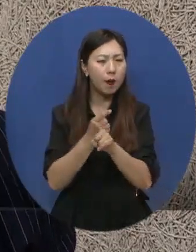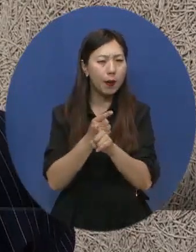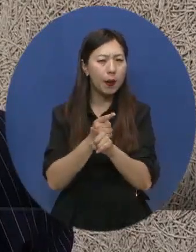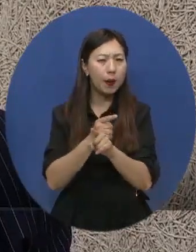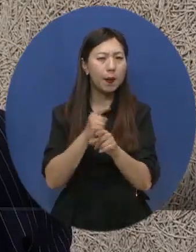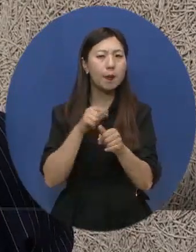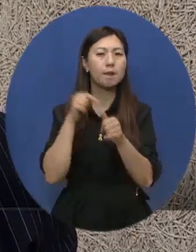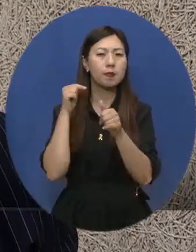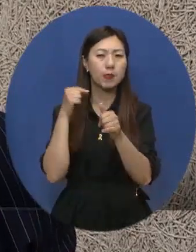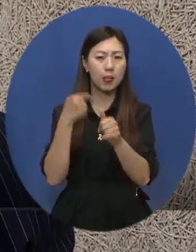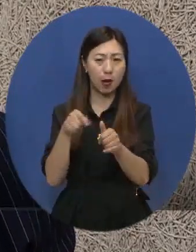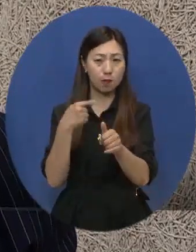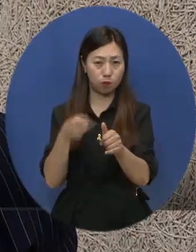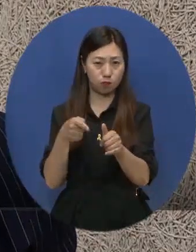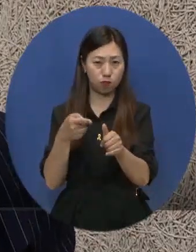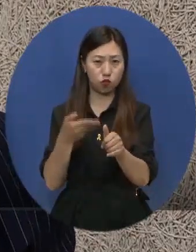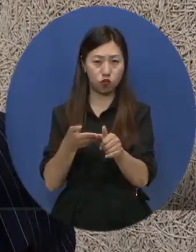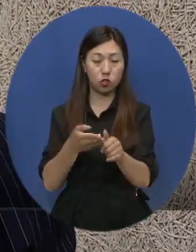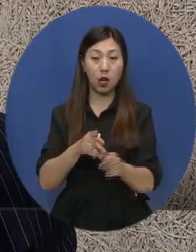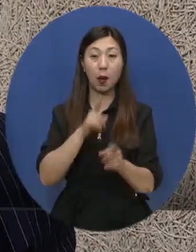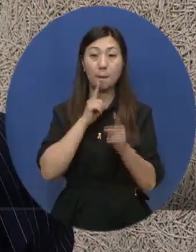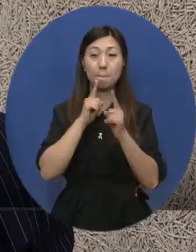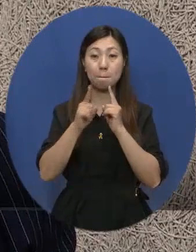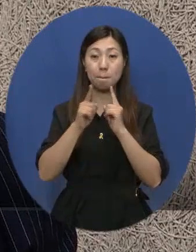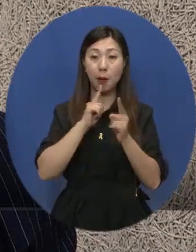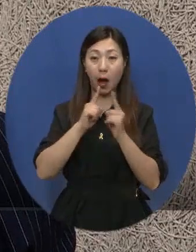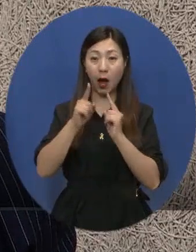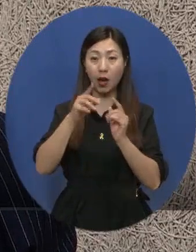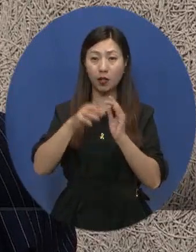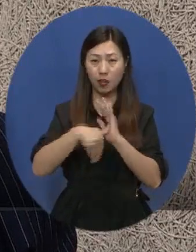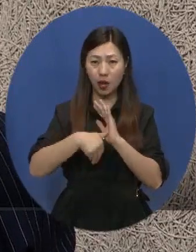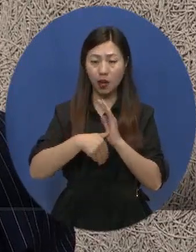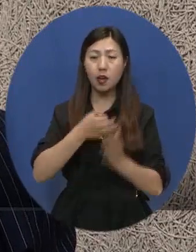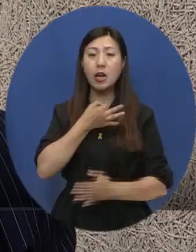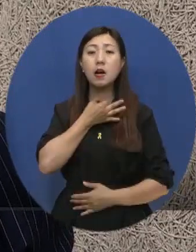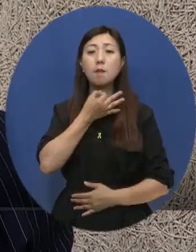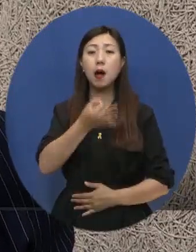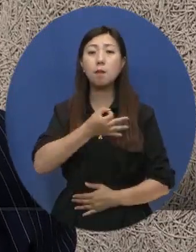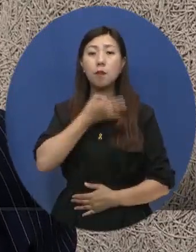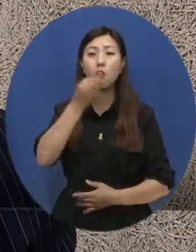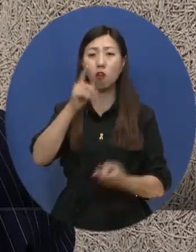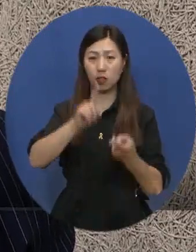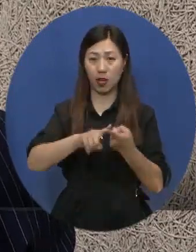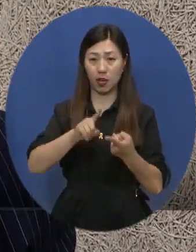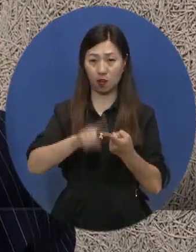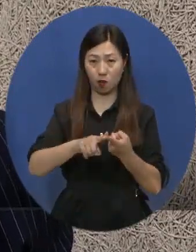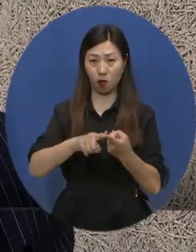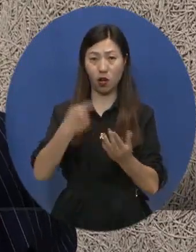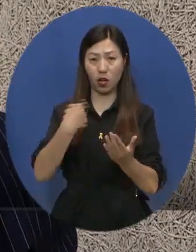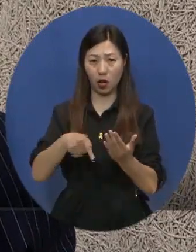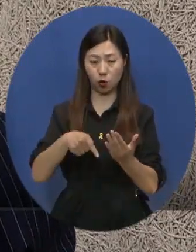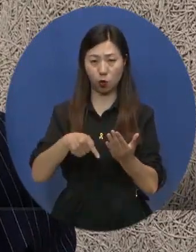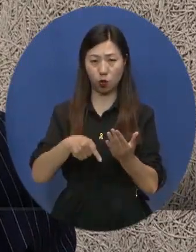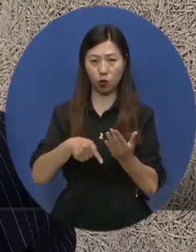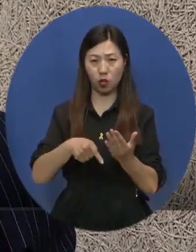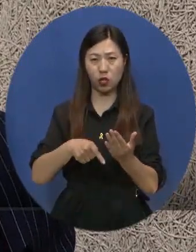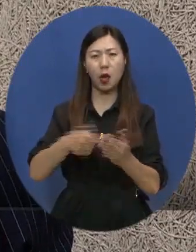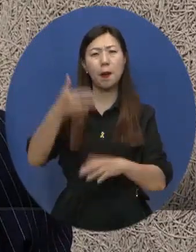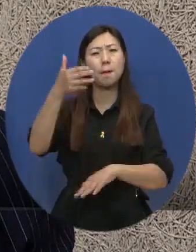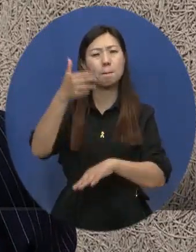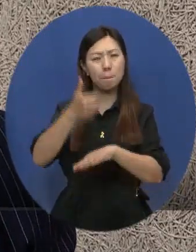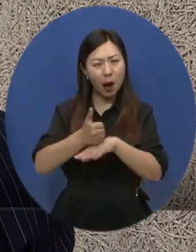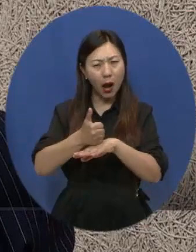또 말할 때 발성적인 부분도 가르쳐주고 그리고 기말고사가 얼마 안 남았어요. 이제